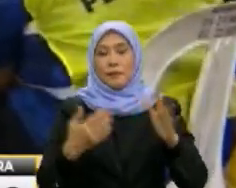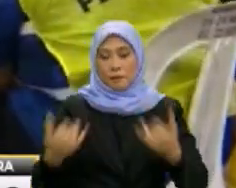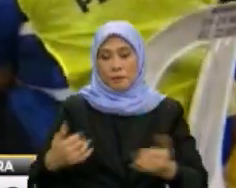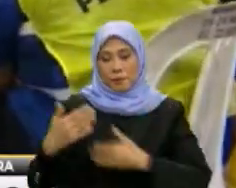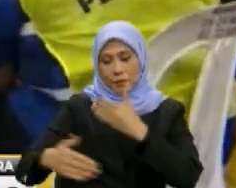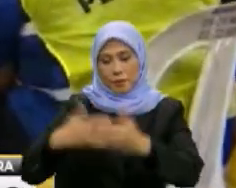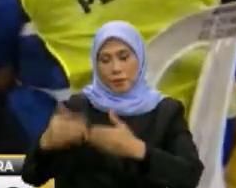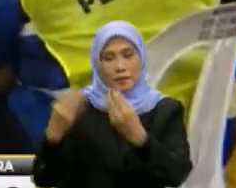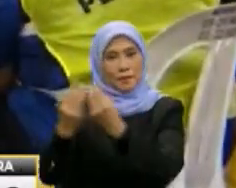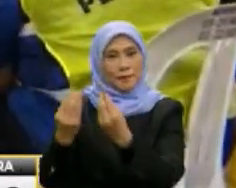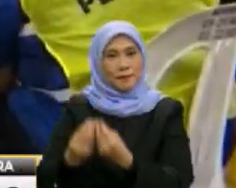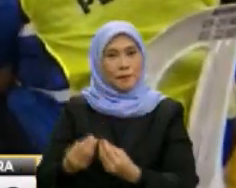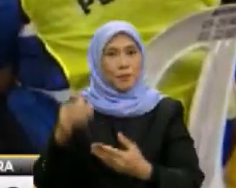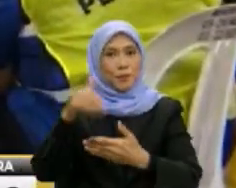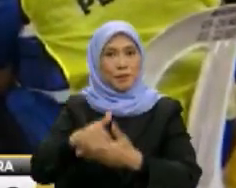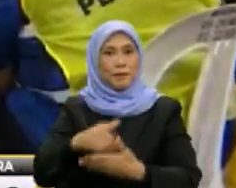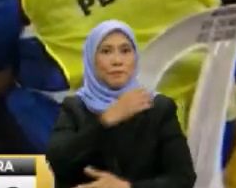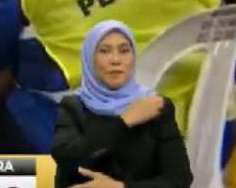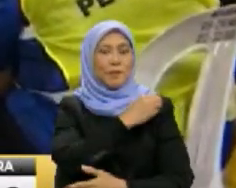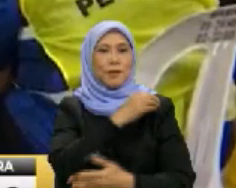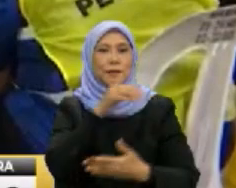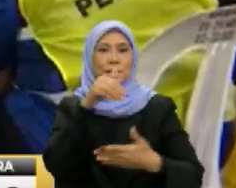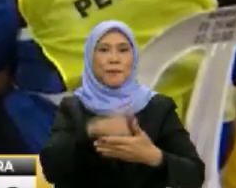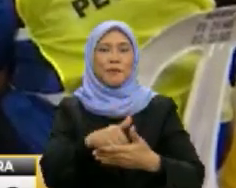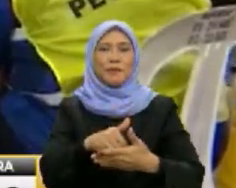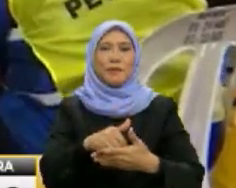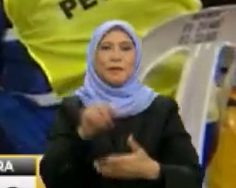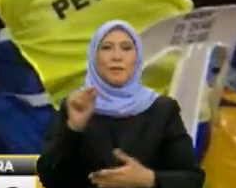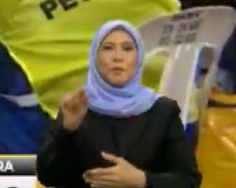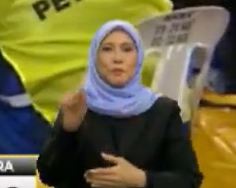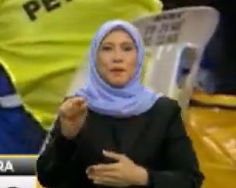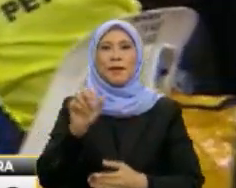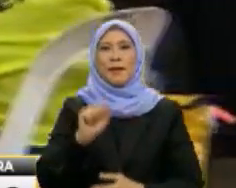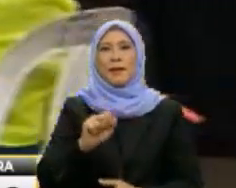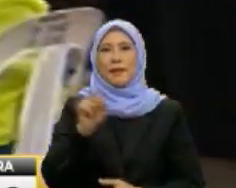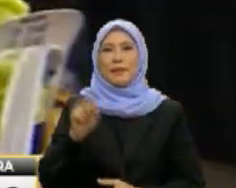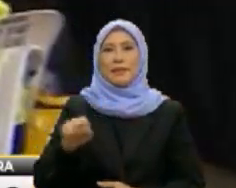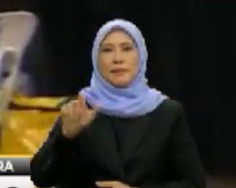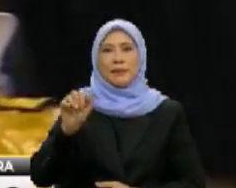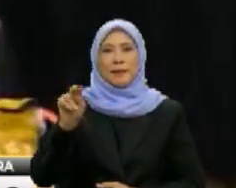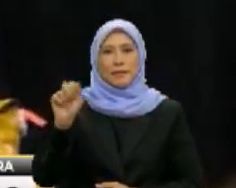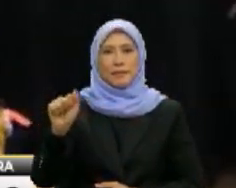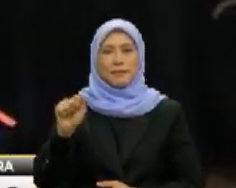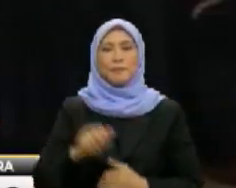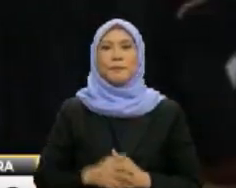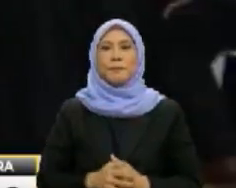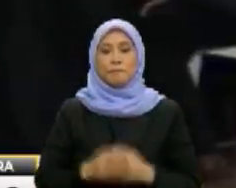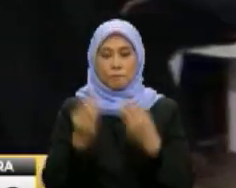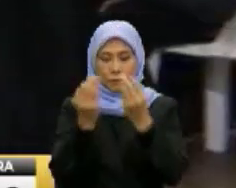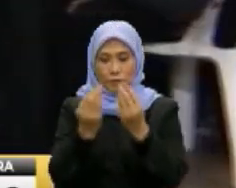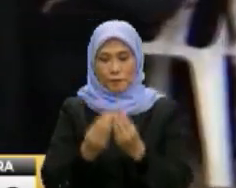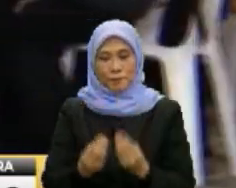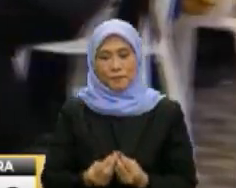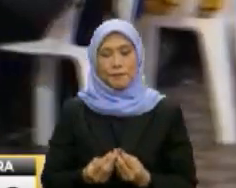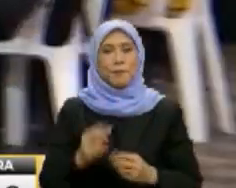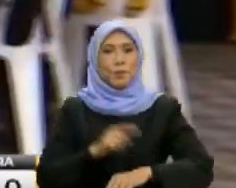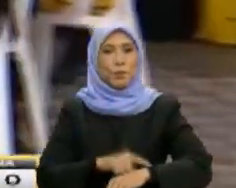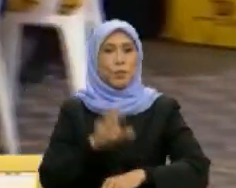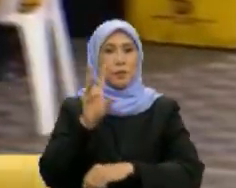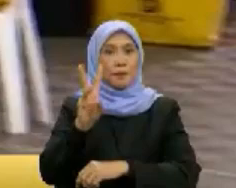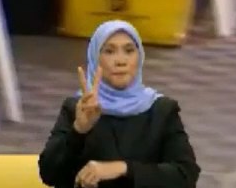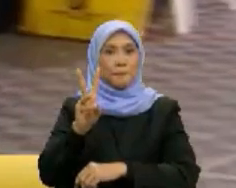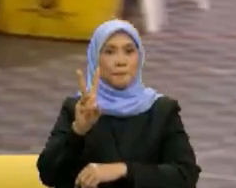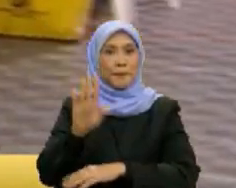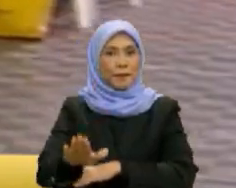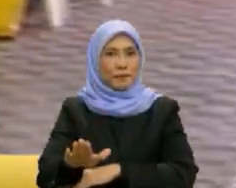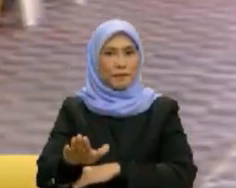di sini diketuai Pegawai Pengurus Pilihan Raya Gombak iaitu Puan Nur Azlina Abdul Aziz. Dan statistik sehingga pukul 6